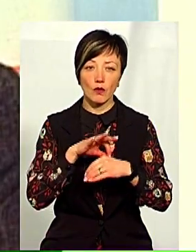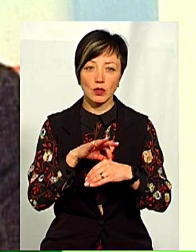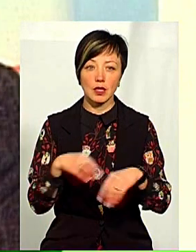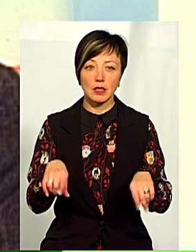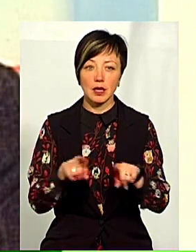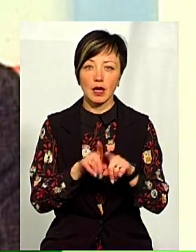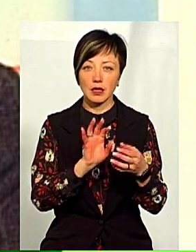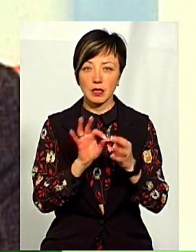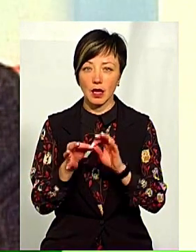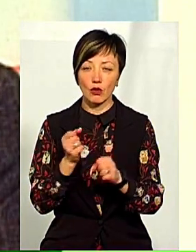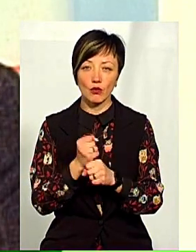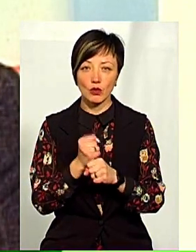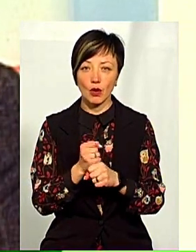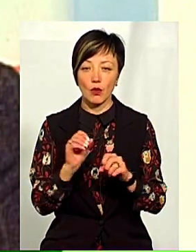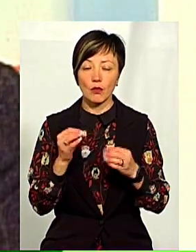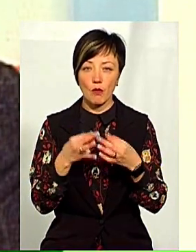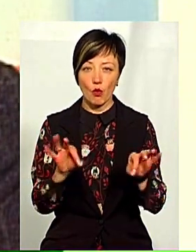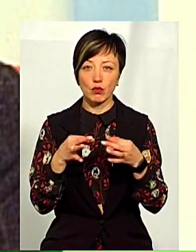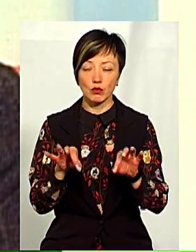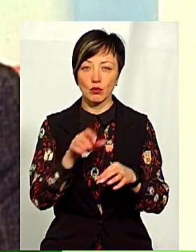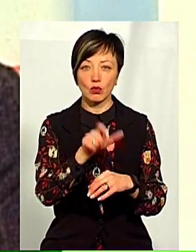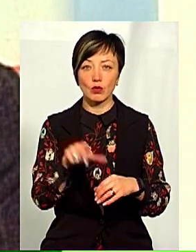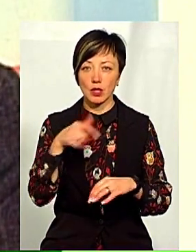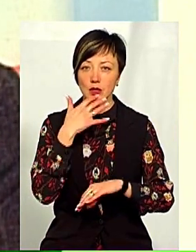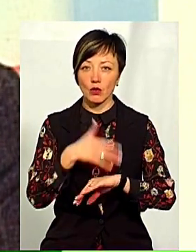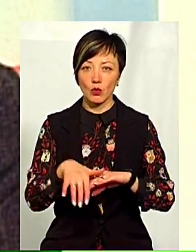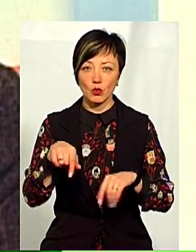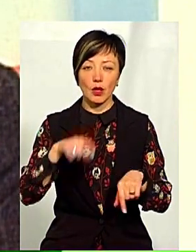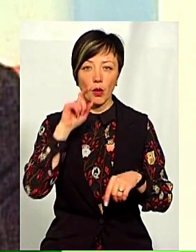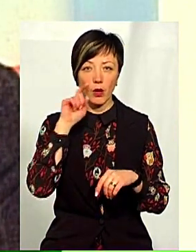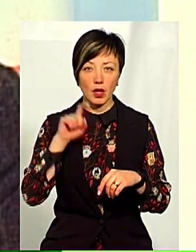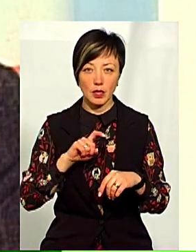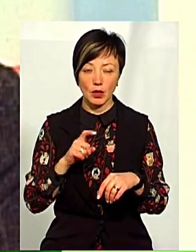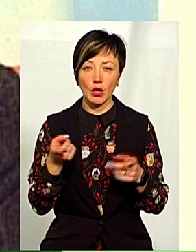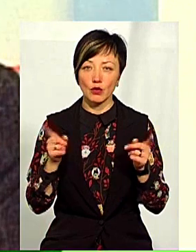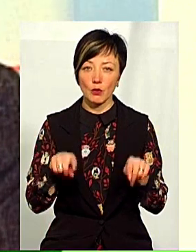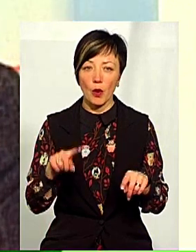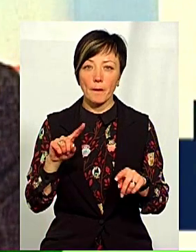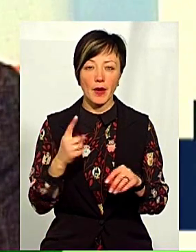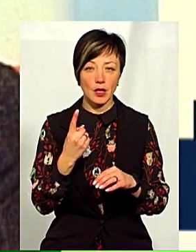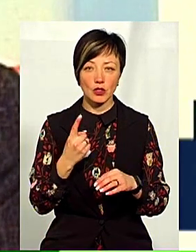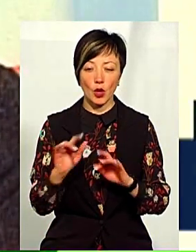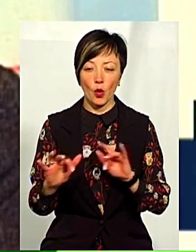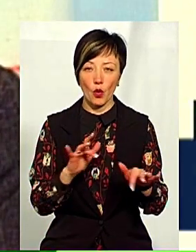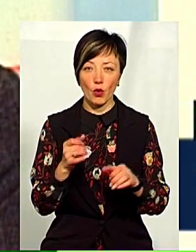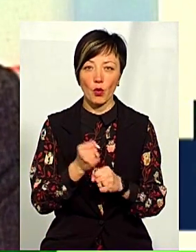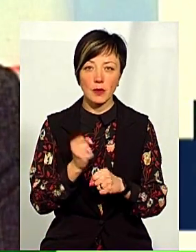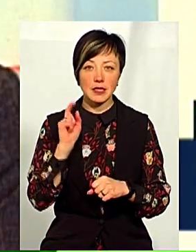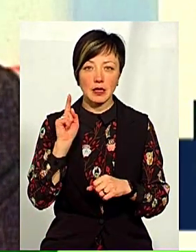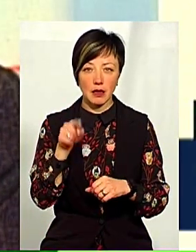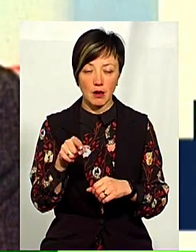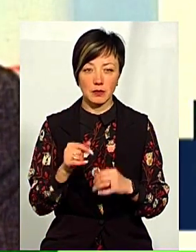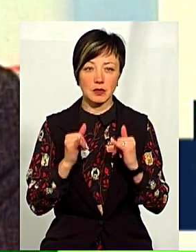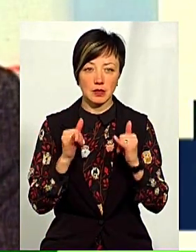така детальна робота щодо пропуску людей із-за кордону на Україну. Тому перший крок робиться там для